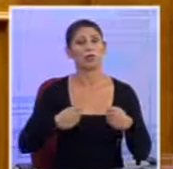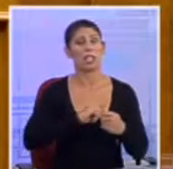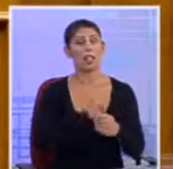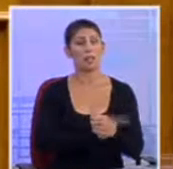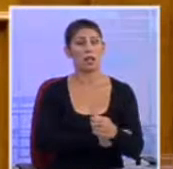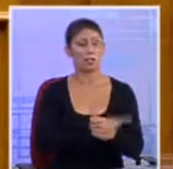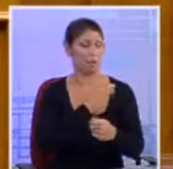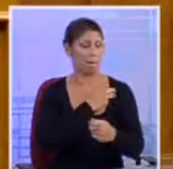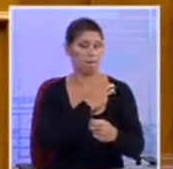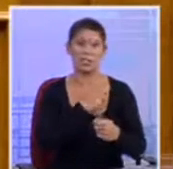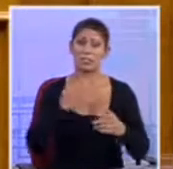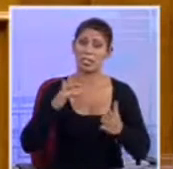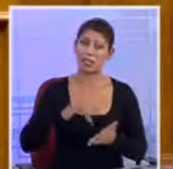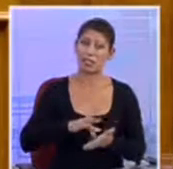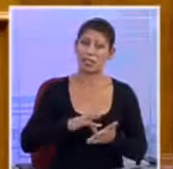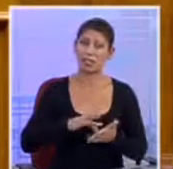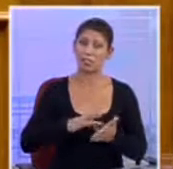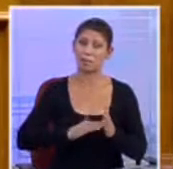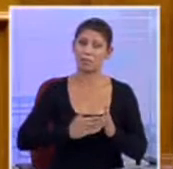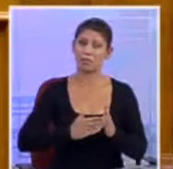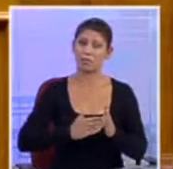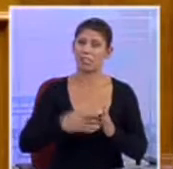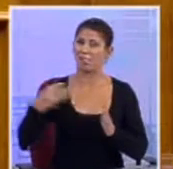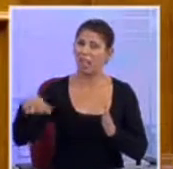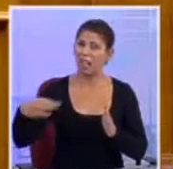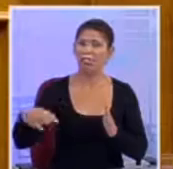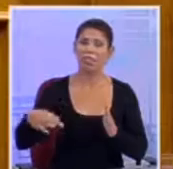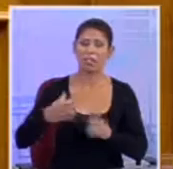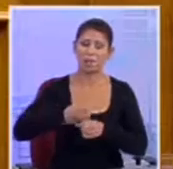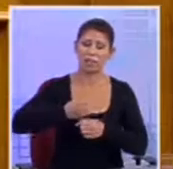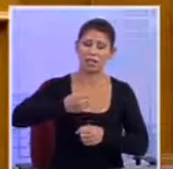επιτελεία και κεντρικές υπηρεσίες και αδύναμη φτωχή ραχοκοκαλιά.